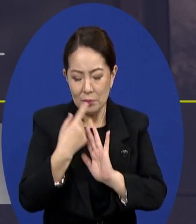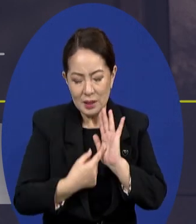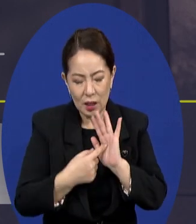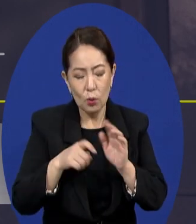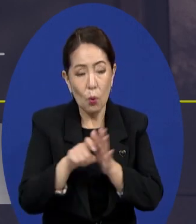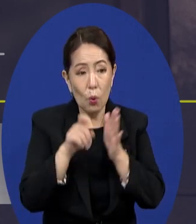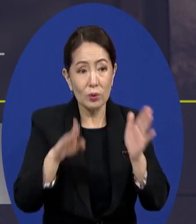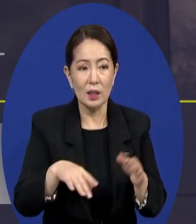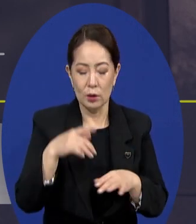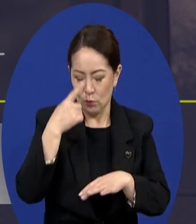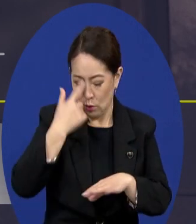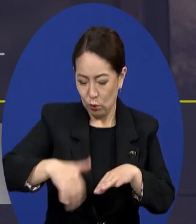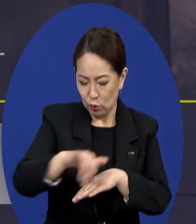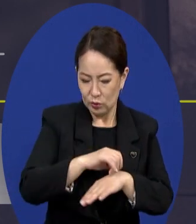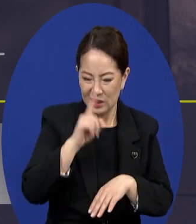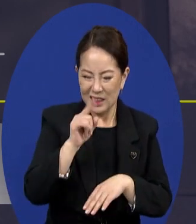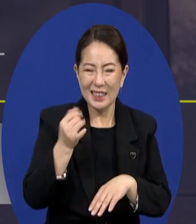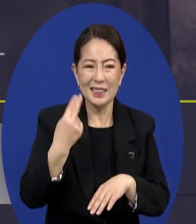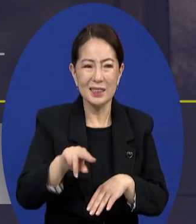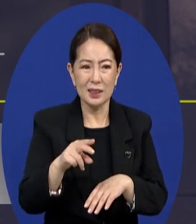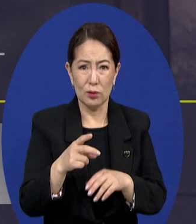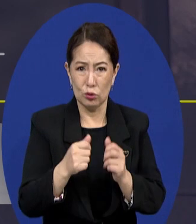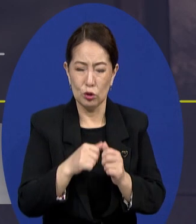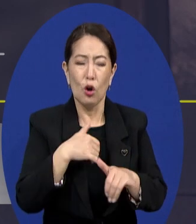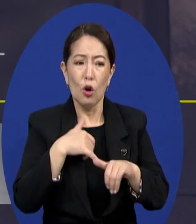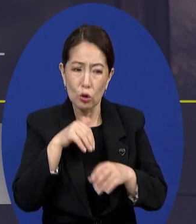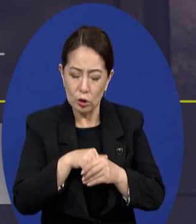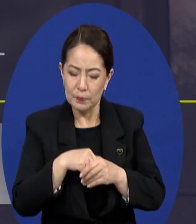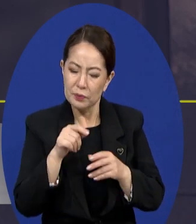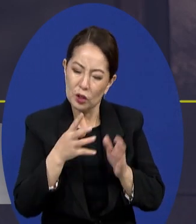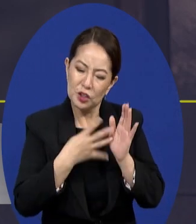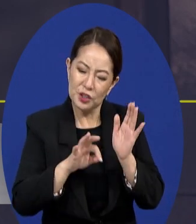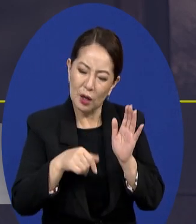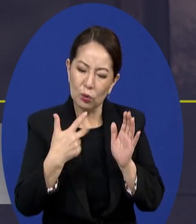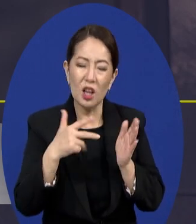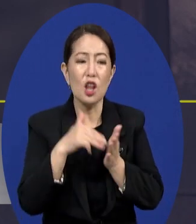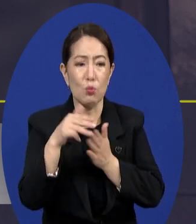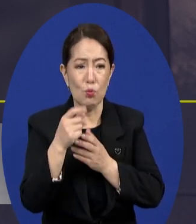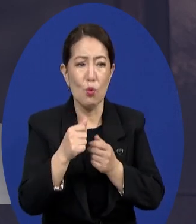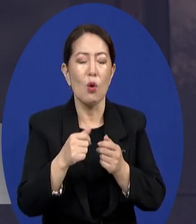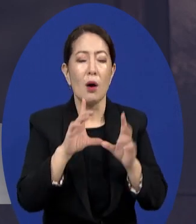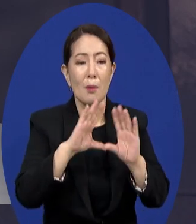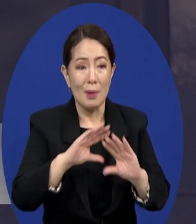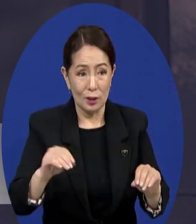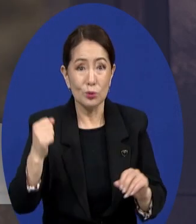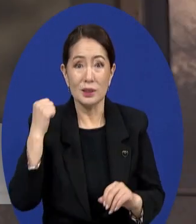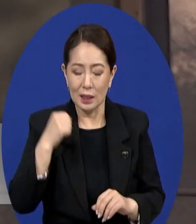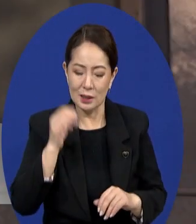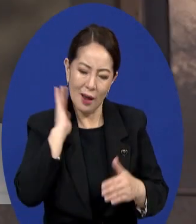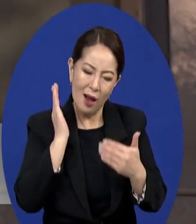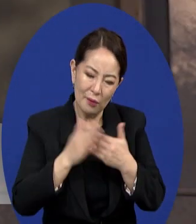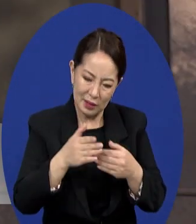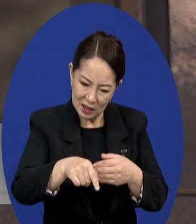улсад 1.80 гаруй төгрөгийн авилгын хохирол учирснаас 9.3 тэрбум төгрөгийг л багдуулж чадсан байгаа юм. За авилгын гэмт хэрэг